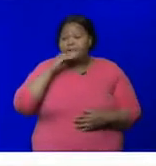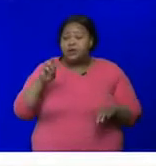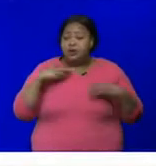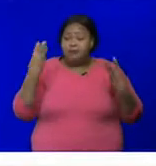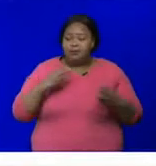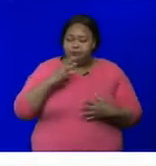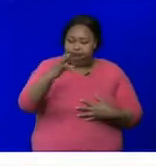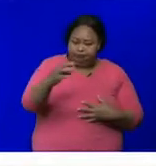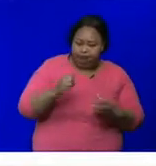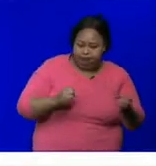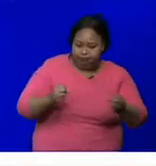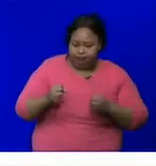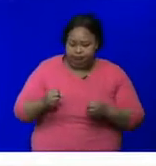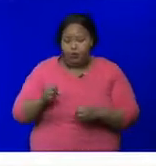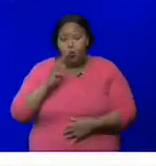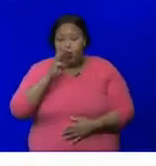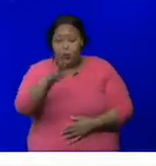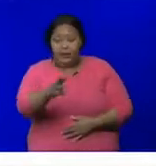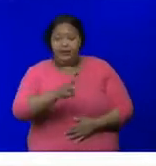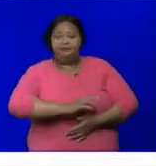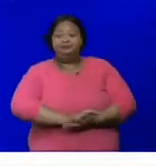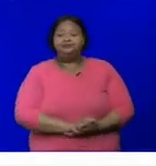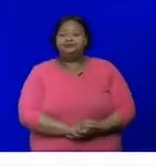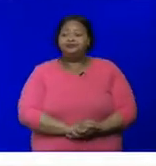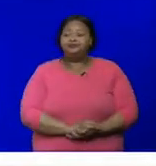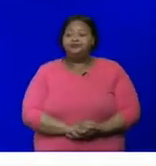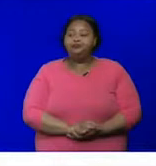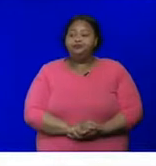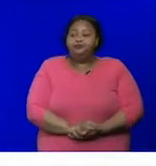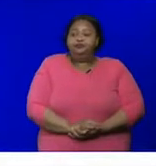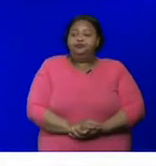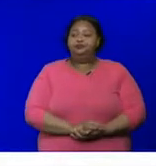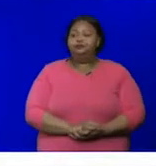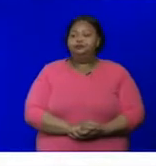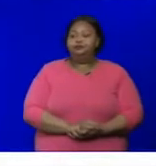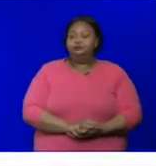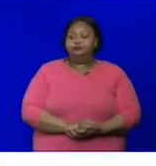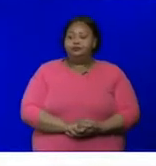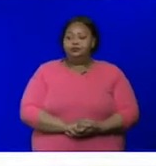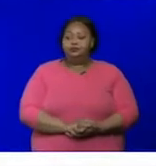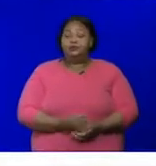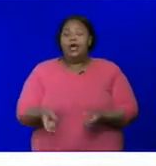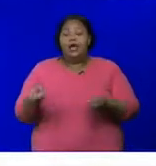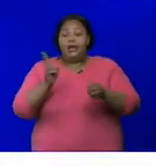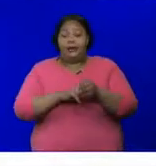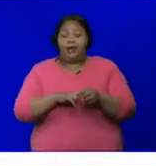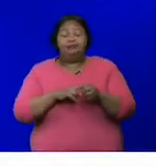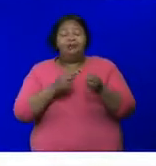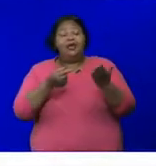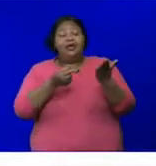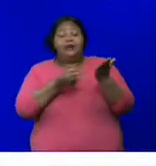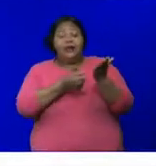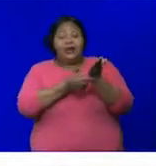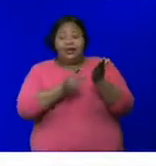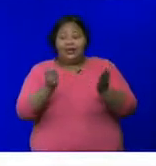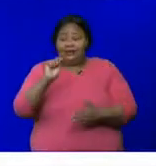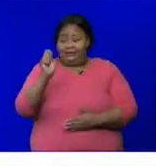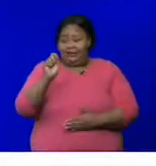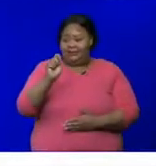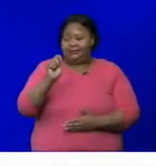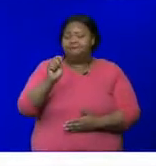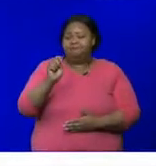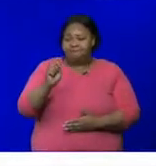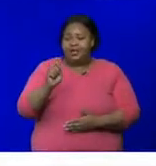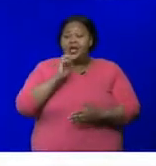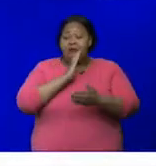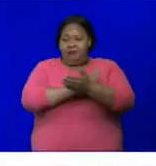sekukhona singwa lesiya emlonyeni kulawo Maswati ngaphandle kwe-tax speaker naleyo tax ke egcine nayo mhlawumbe inzuzo